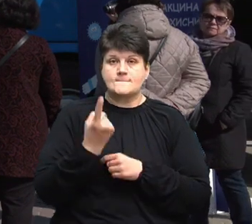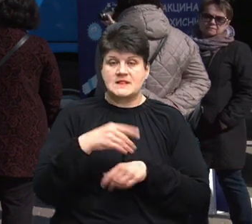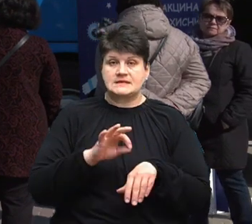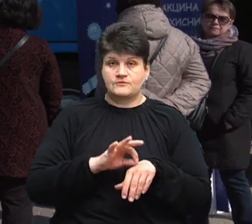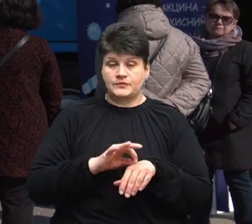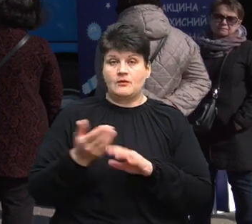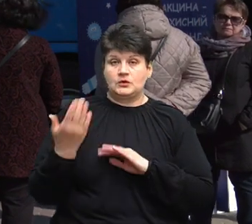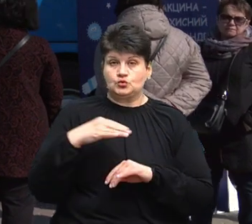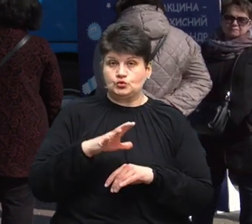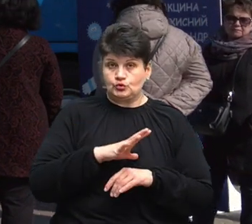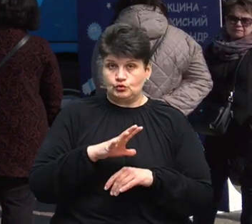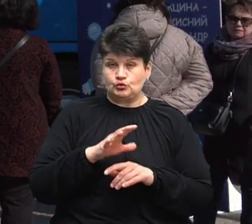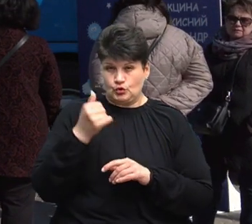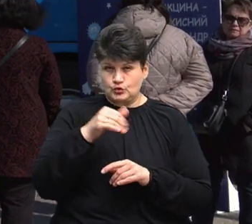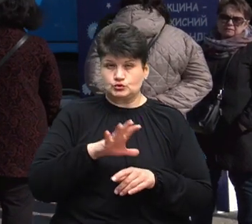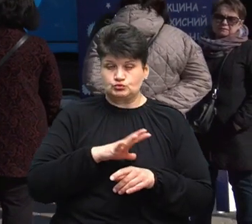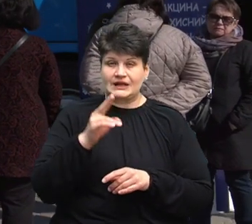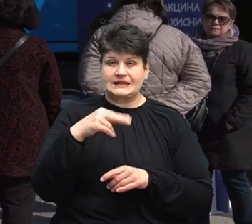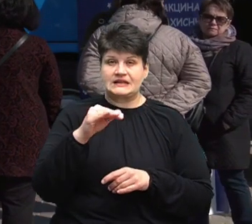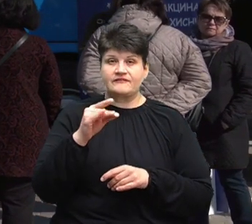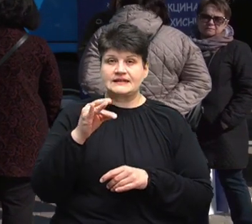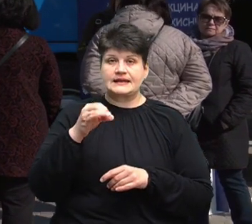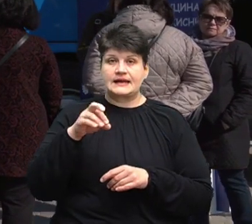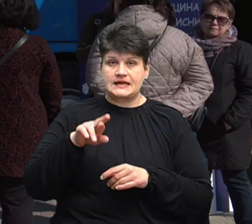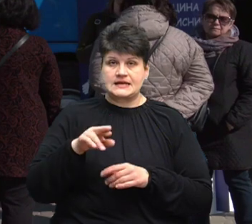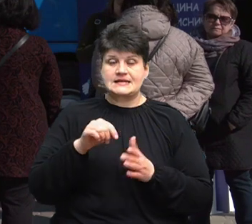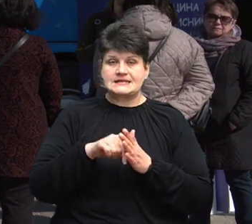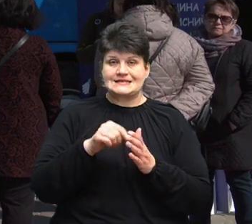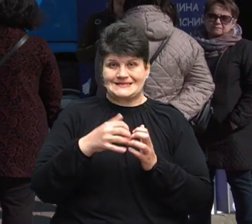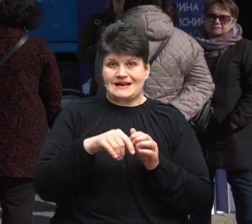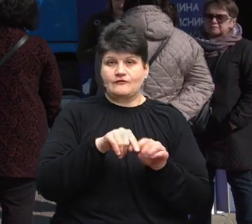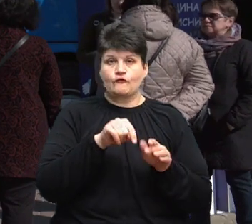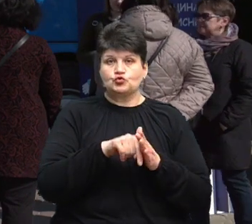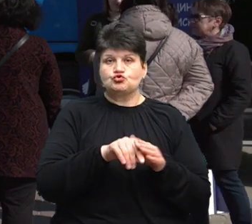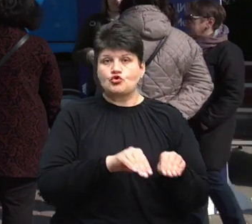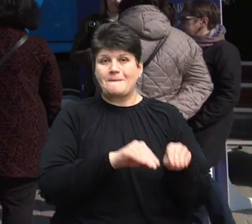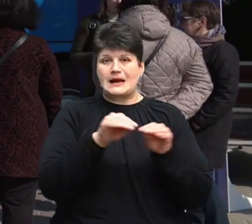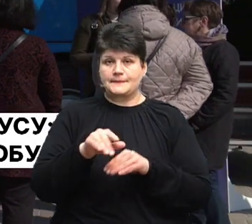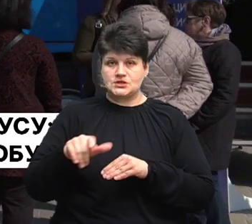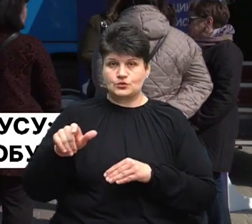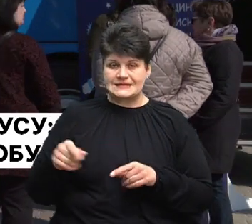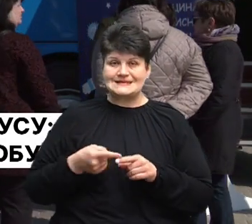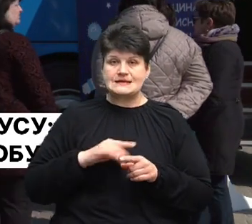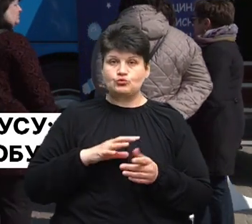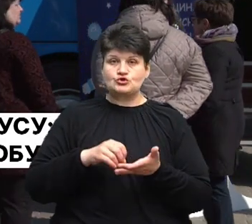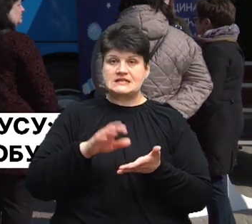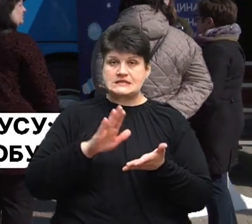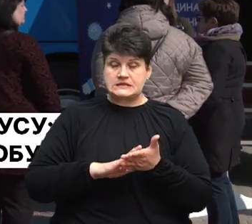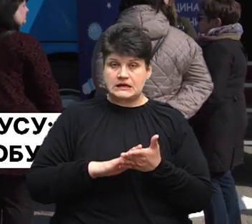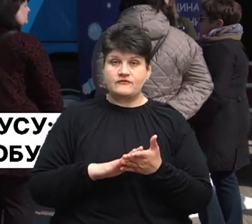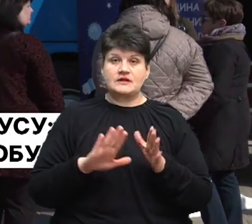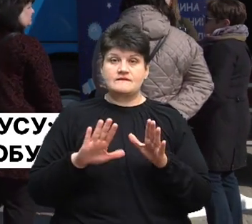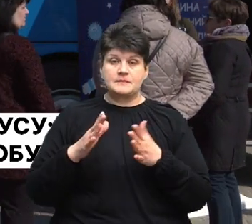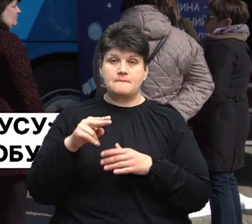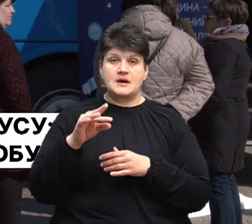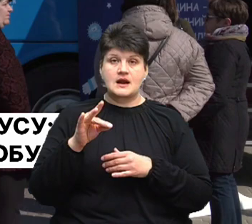дифтерії серед внутрішньопереміщених осіб. Відповідно, це був зареєстрований випадок випадків. Правця